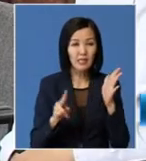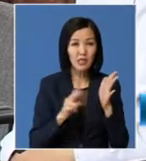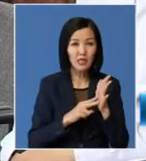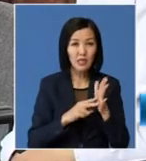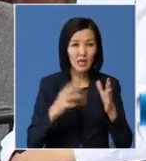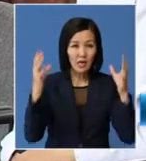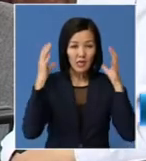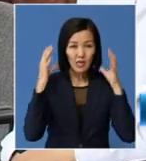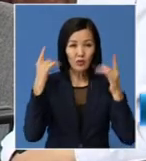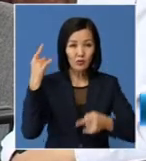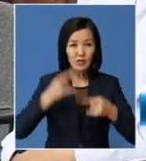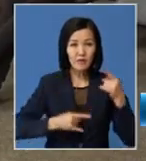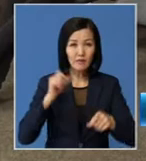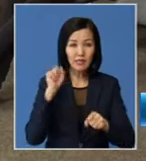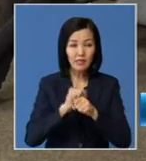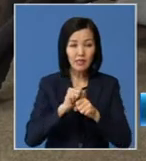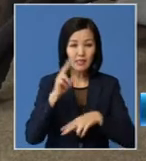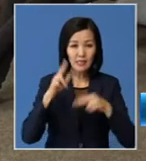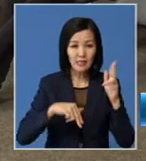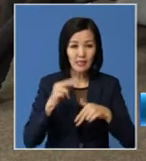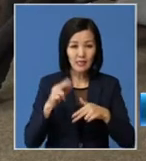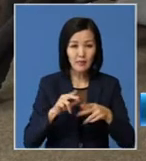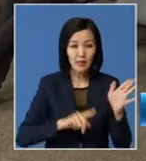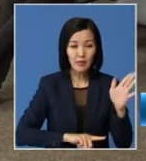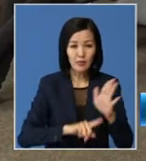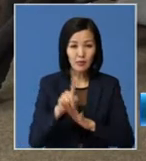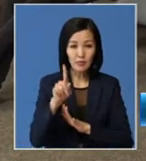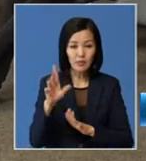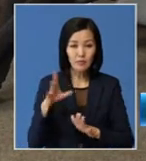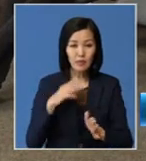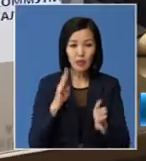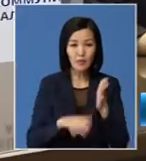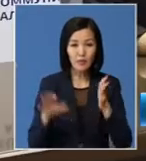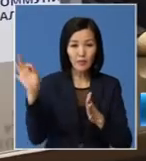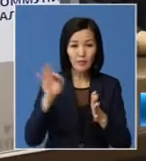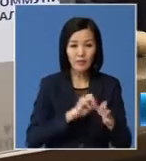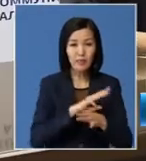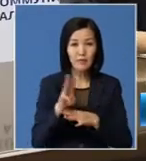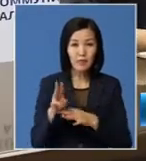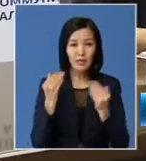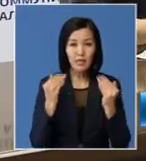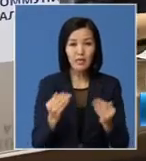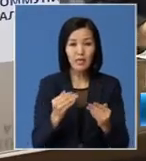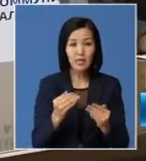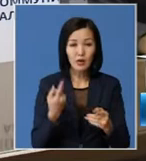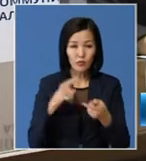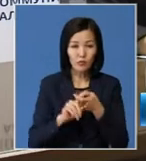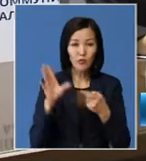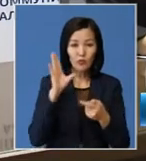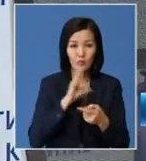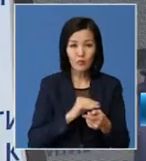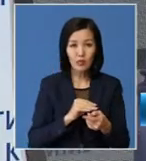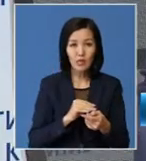салынып, іске қосылды. Бұл облыс аумағының 90% қамтиды. Көптеген елді мекендер қазірдің өзінде оған қосылуға мүмкіндік